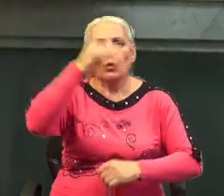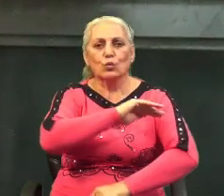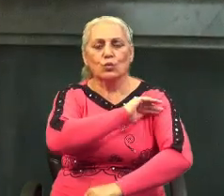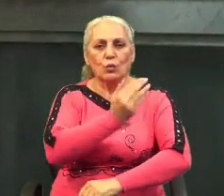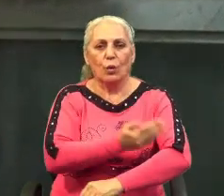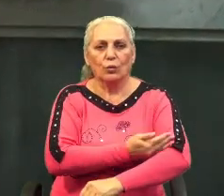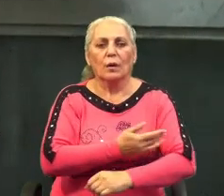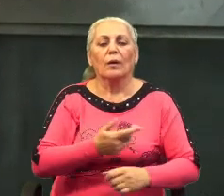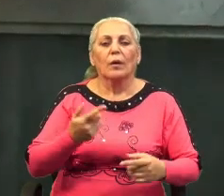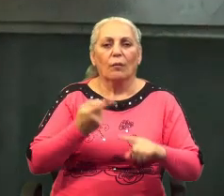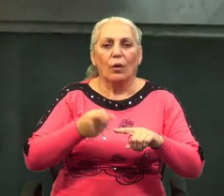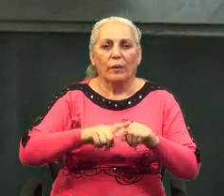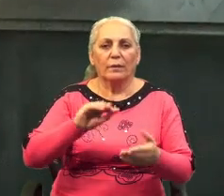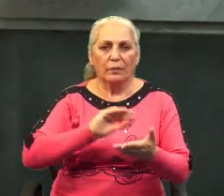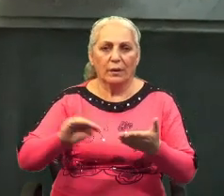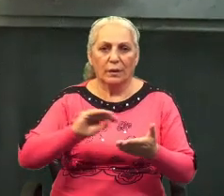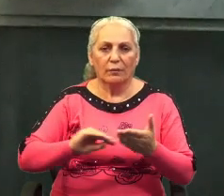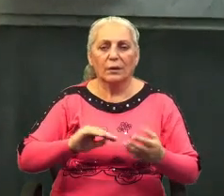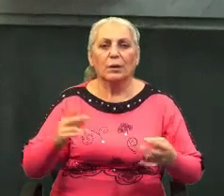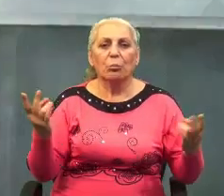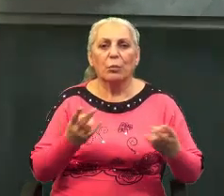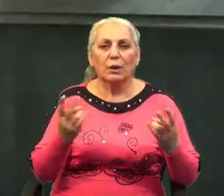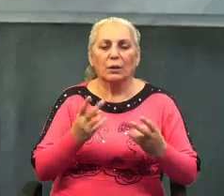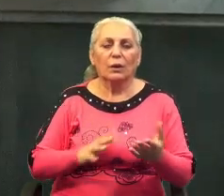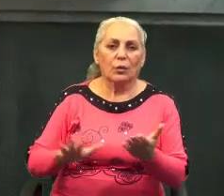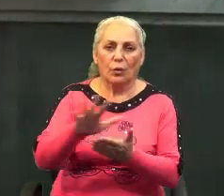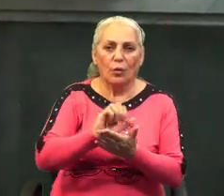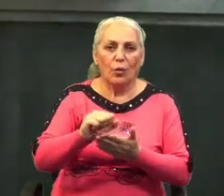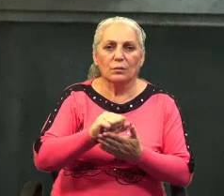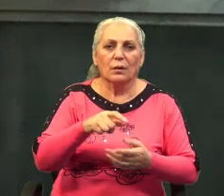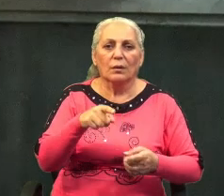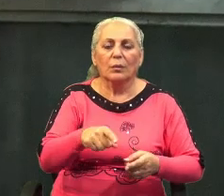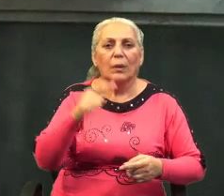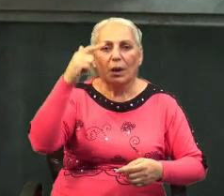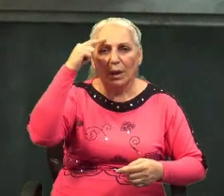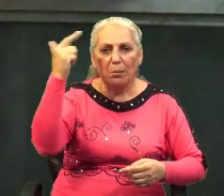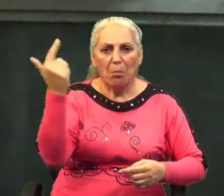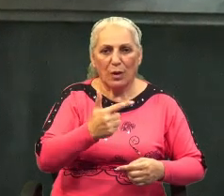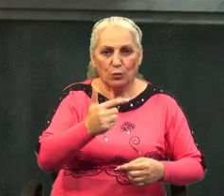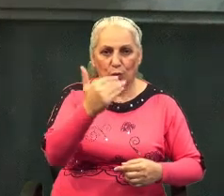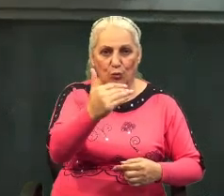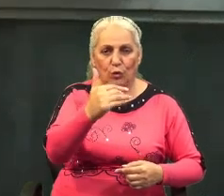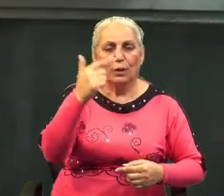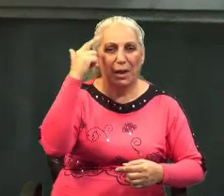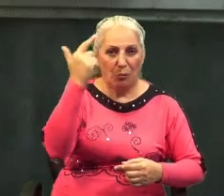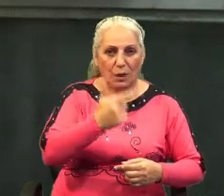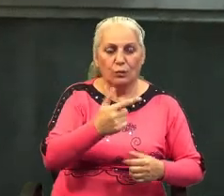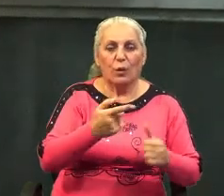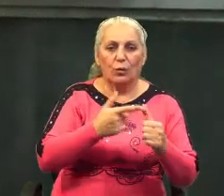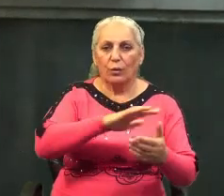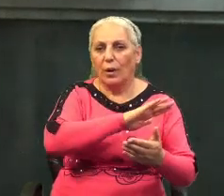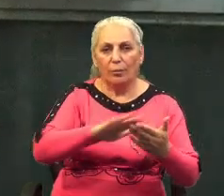քանի որ գրված է. Պիտի կործանեմ իմ աստունների իմաստությունը